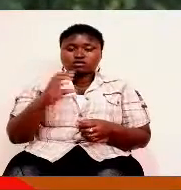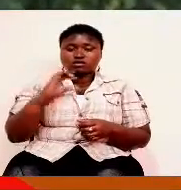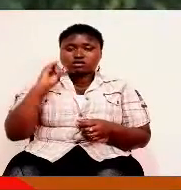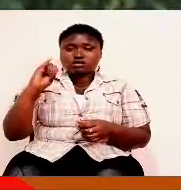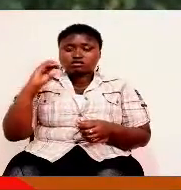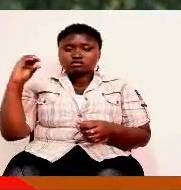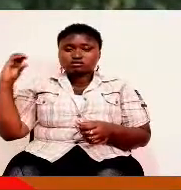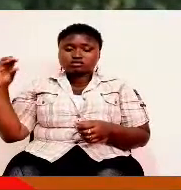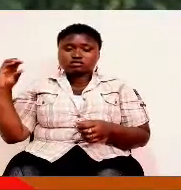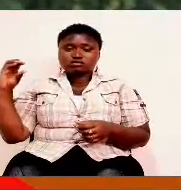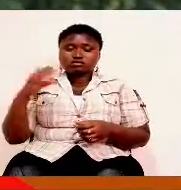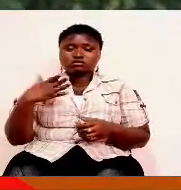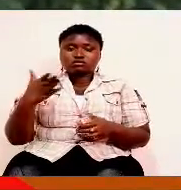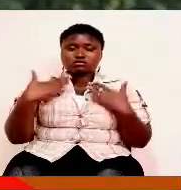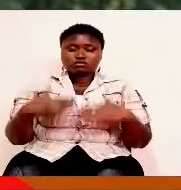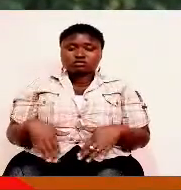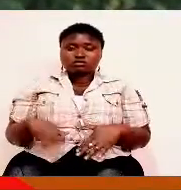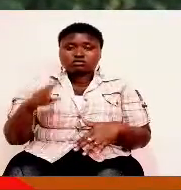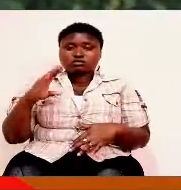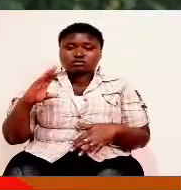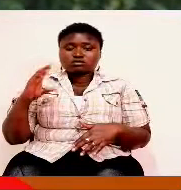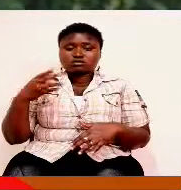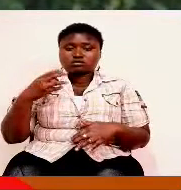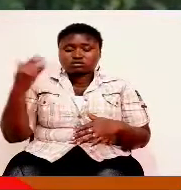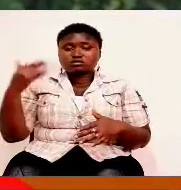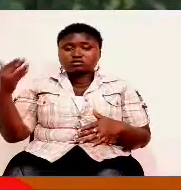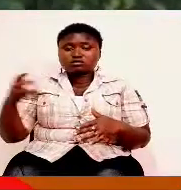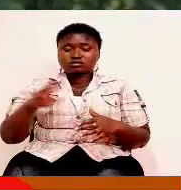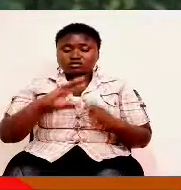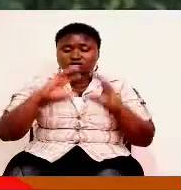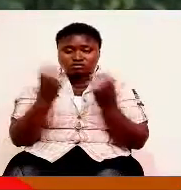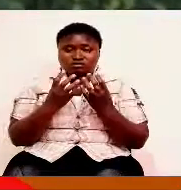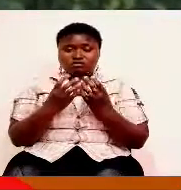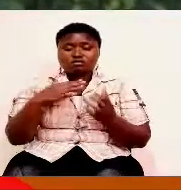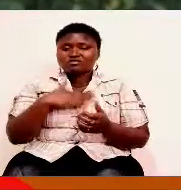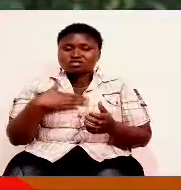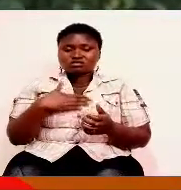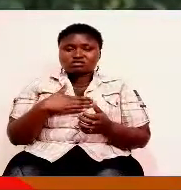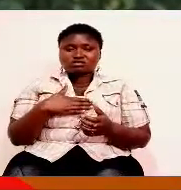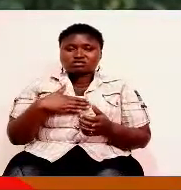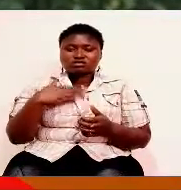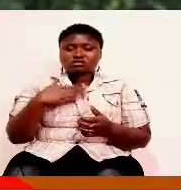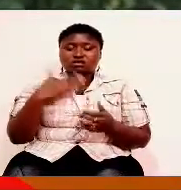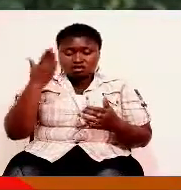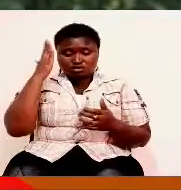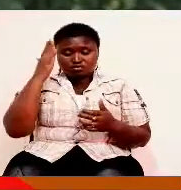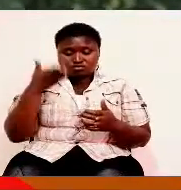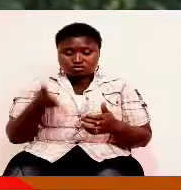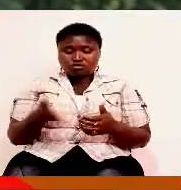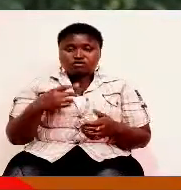International Body, ile naangalia security ya inchi. Please, I know you are here in the country, but focus